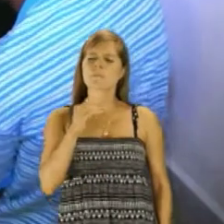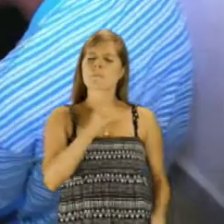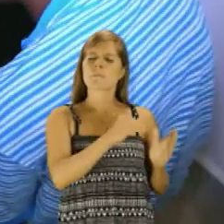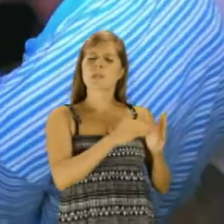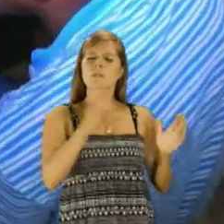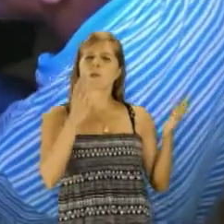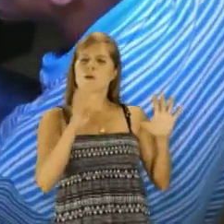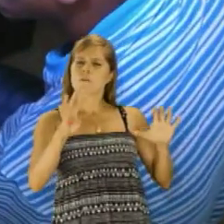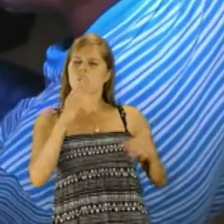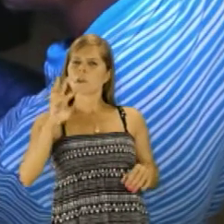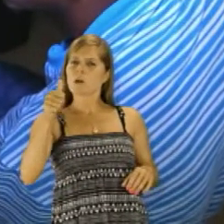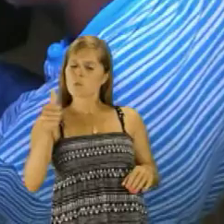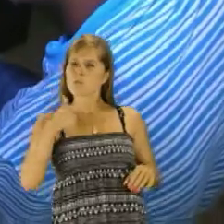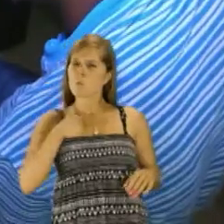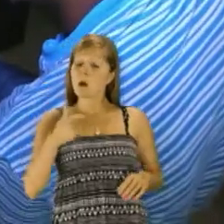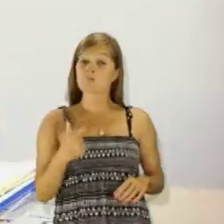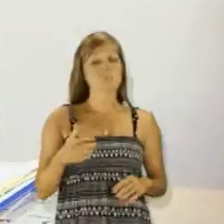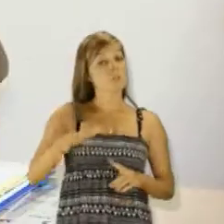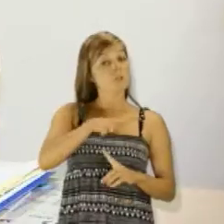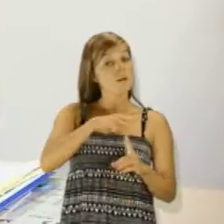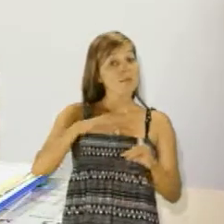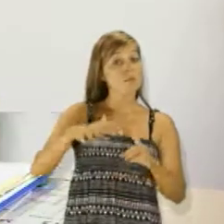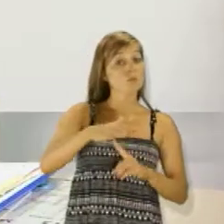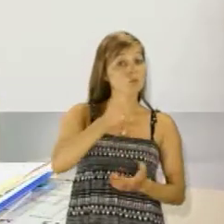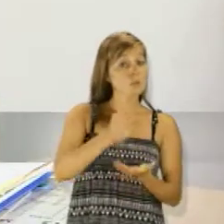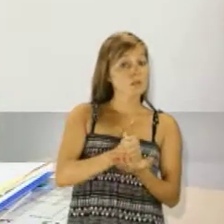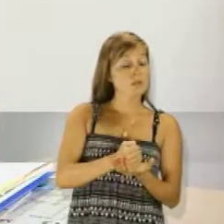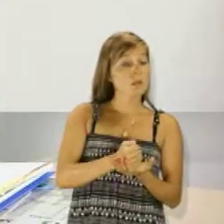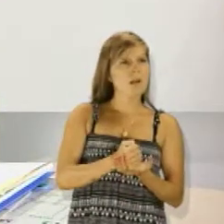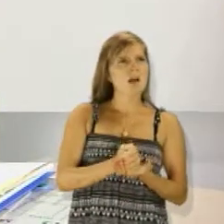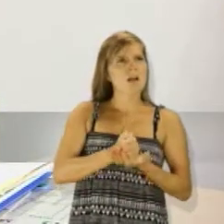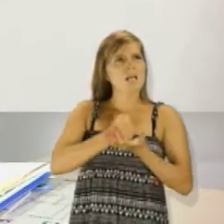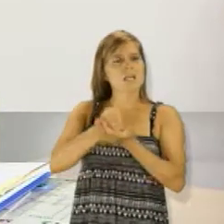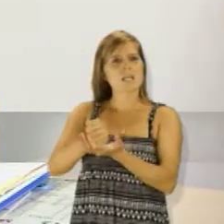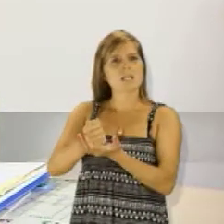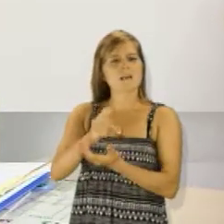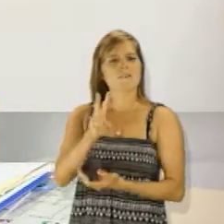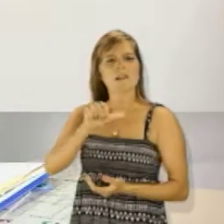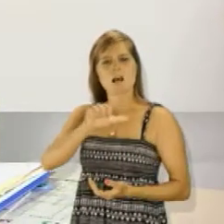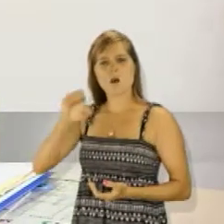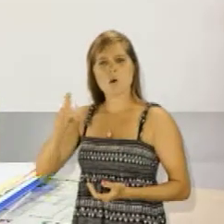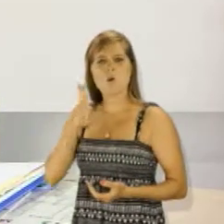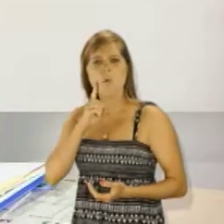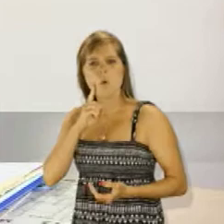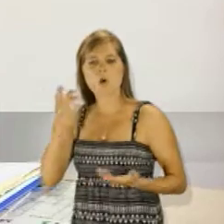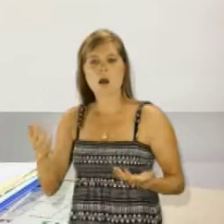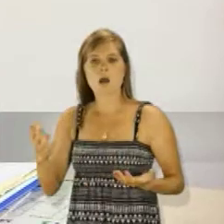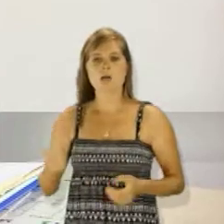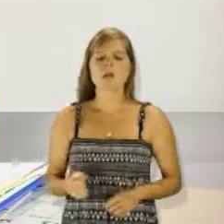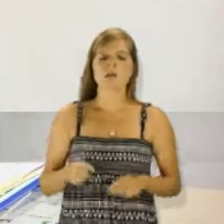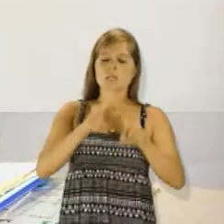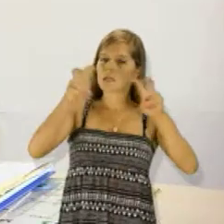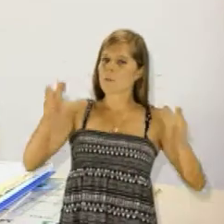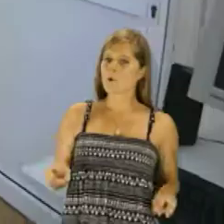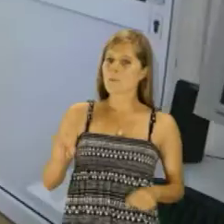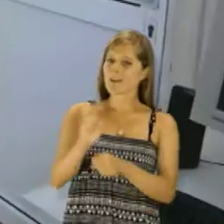Depuis 1991, je suis dans le social. J'ai le diplôme de moniteur éducateur. Et là, je passe par le bois de la VAE, le diplôme